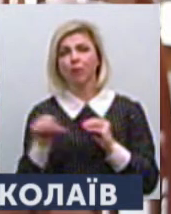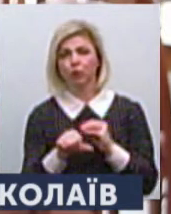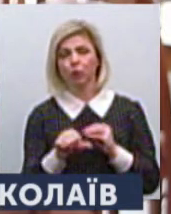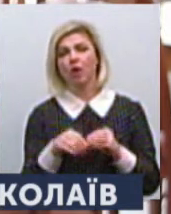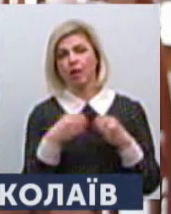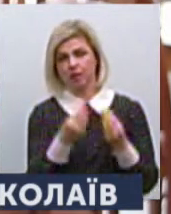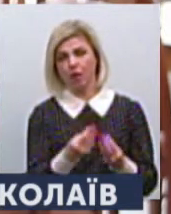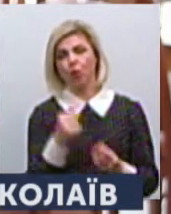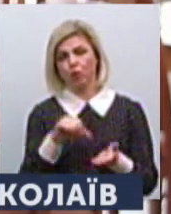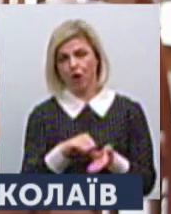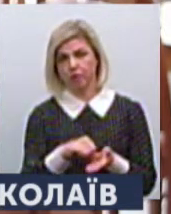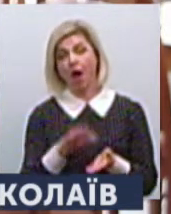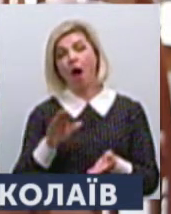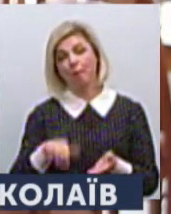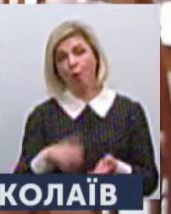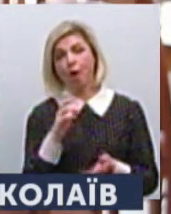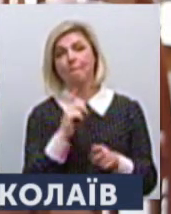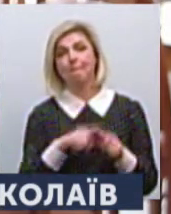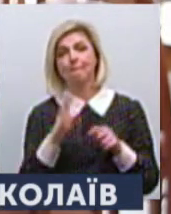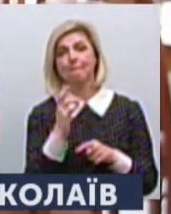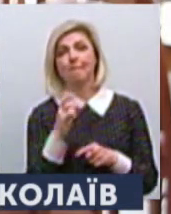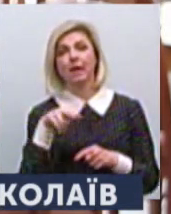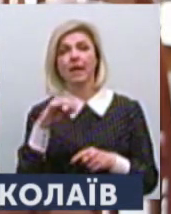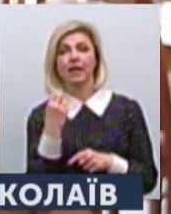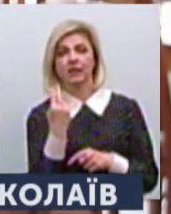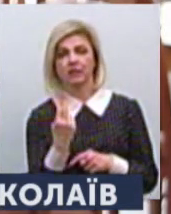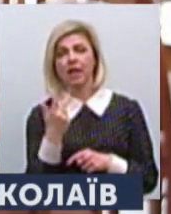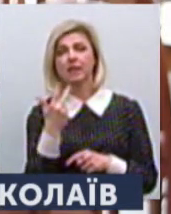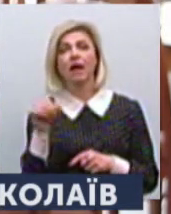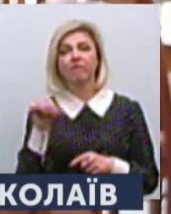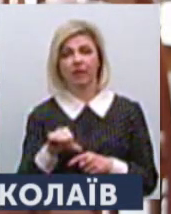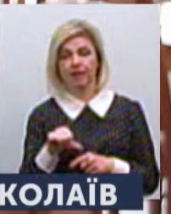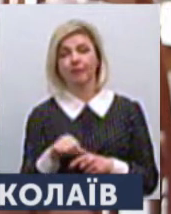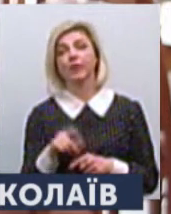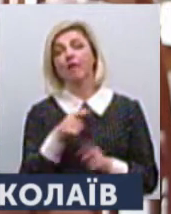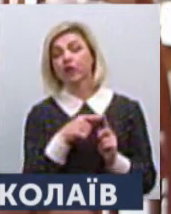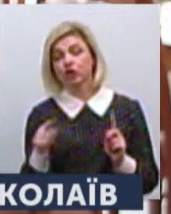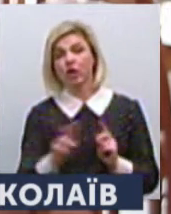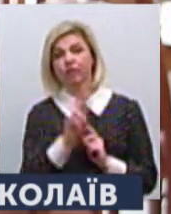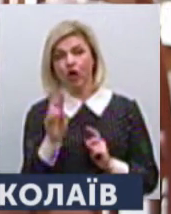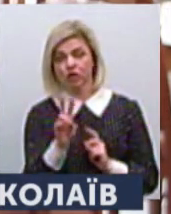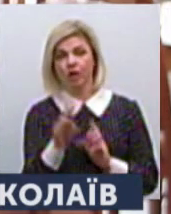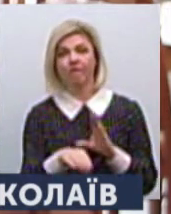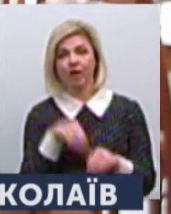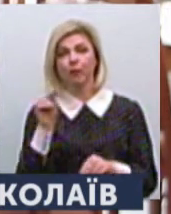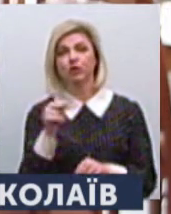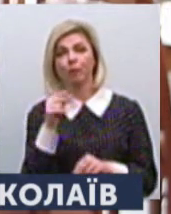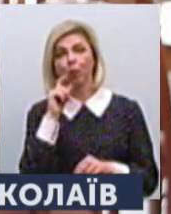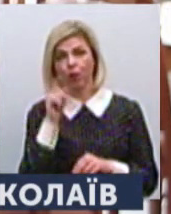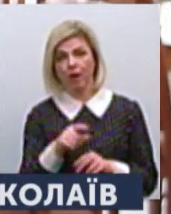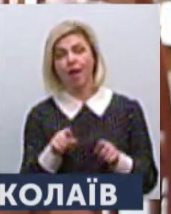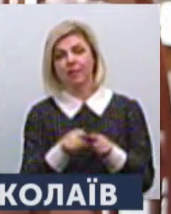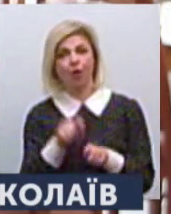учаснику на партію. І потім бліц. Це зовсім швидко, 3 хвилини. Протягом 2 годин визначається чемпіон України у цій